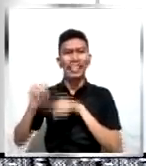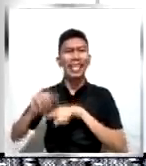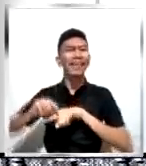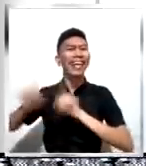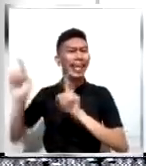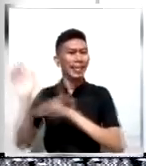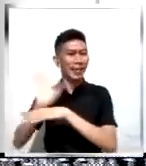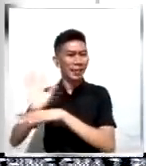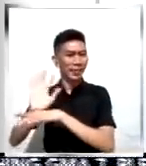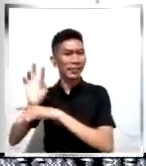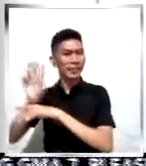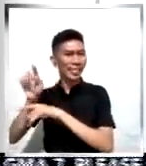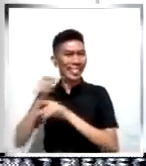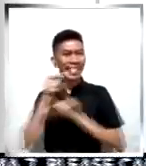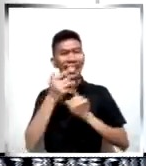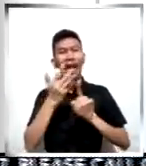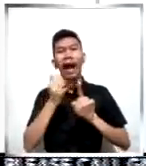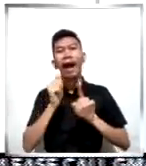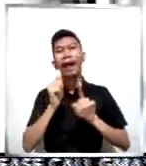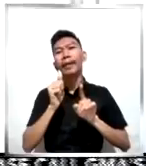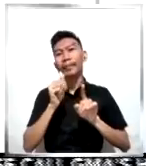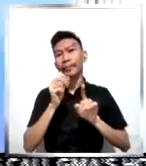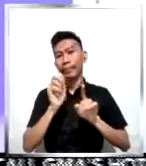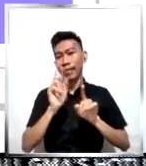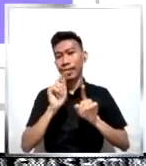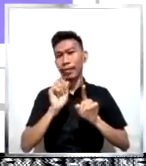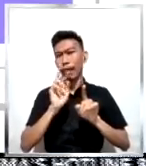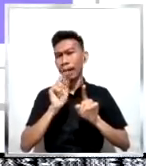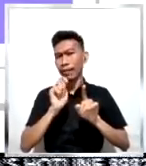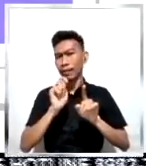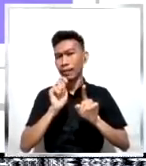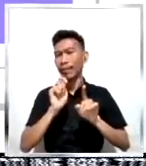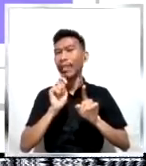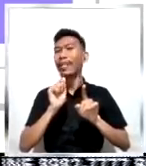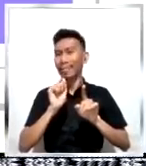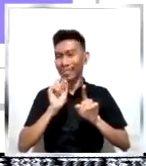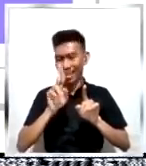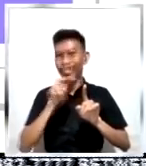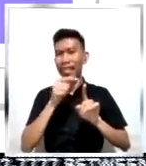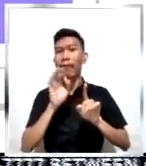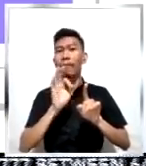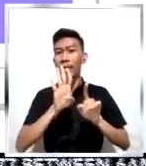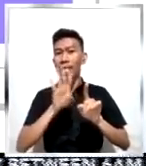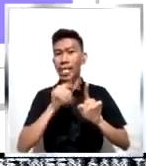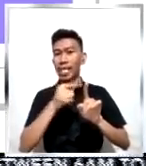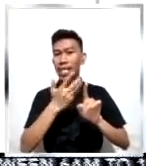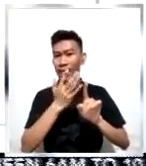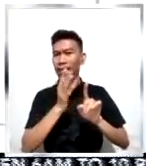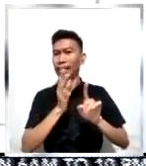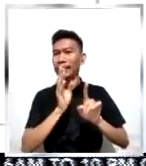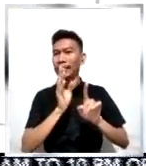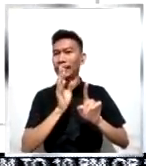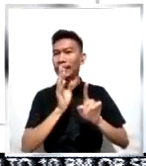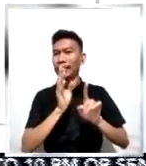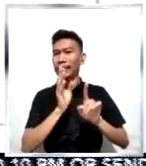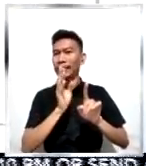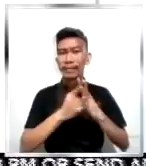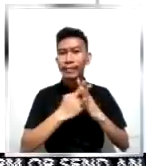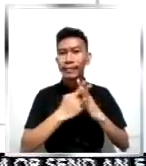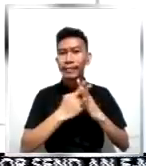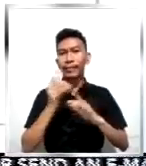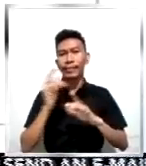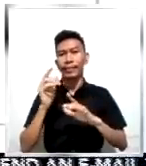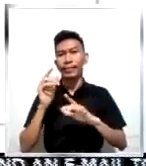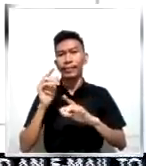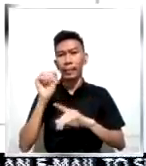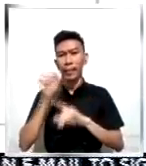na ito ay ang bagong pakulo ng Facebook na nilaunch noong September 1, kung saan maaari ka nang makagawa